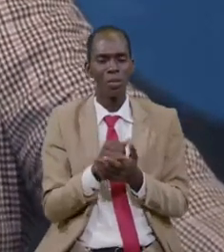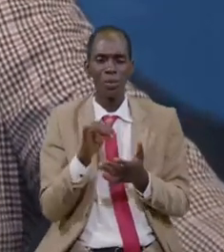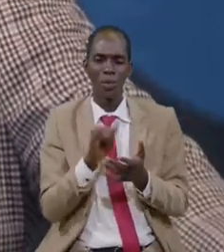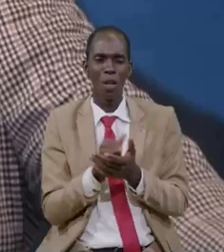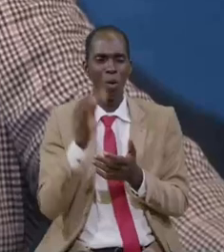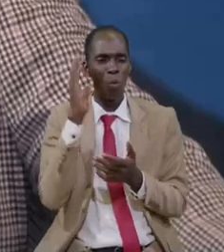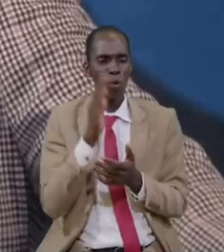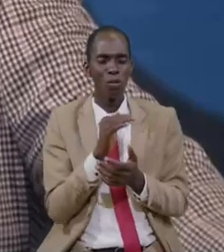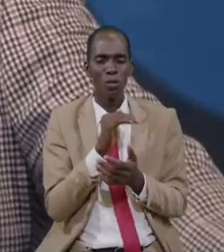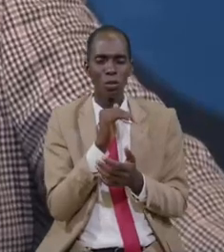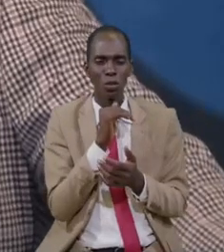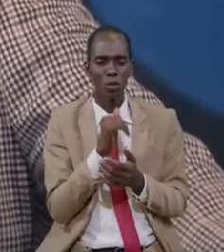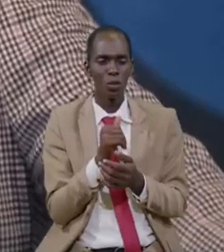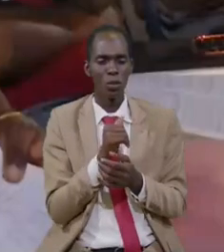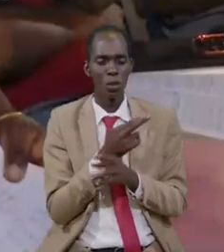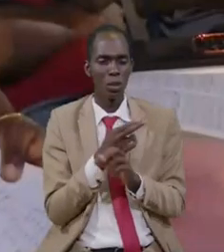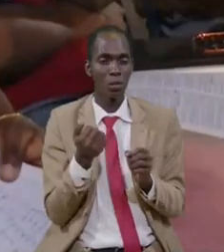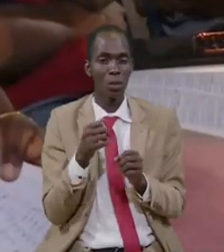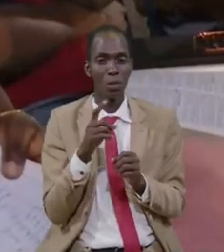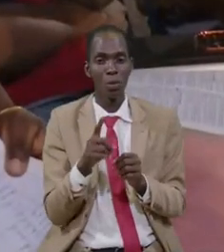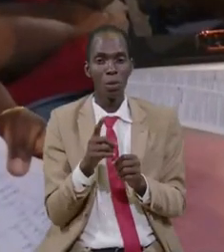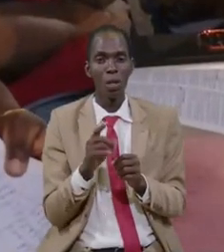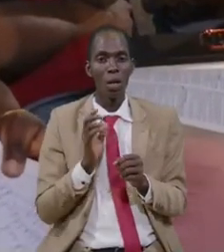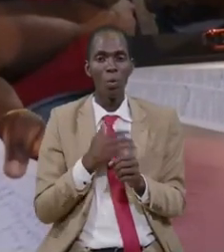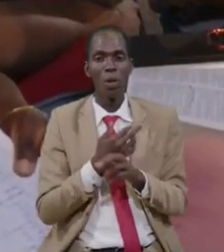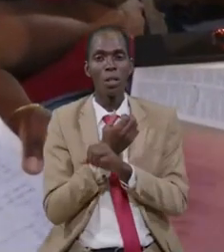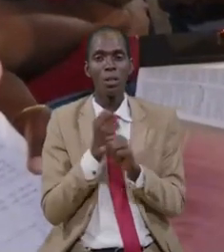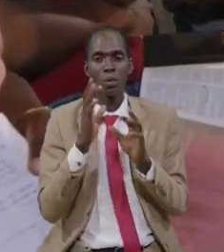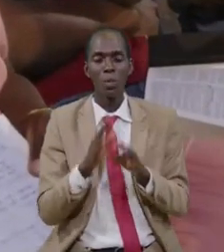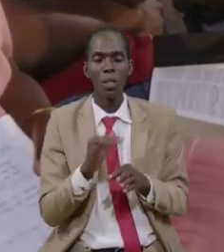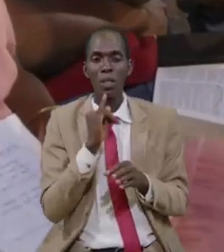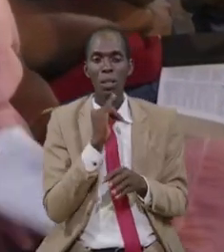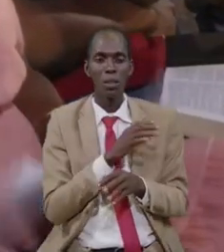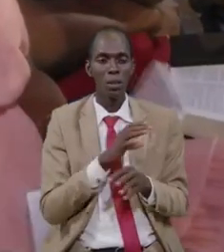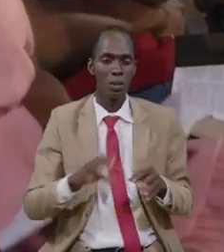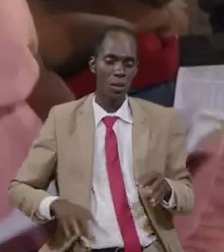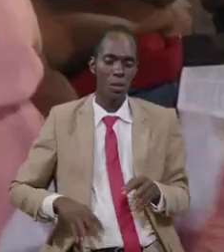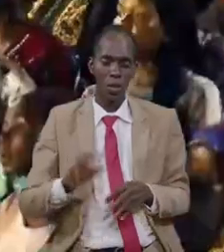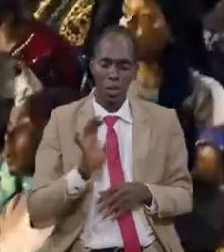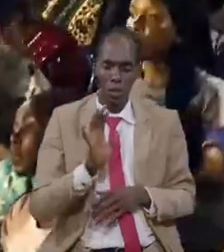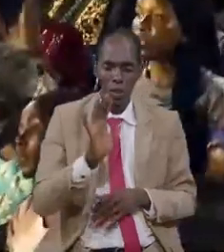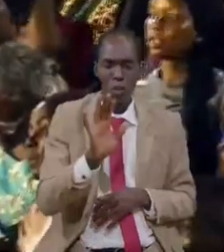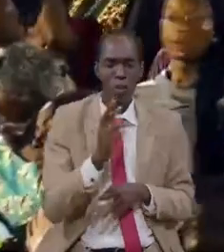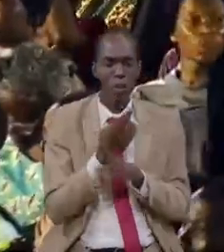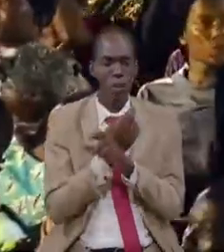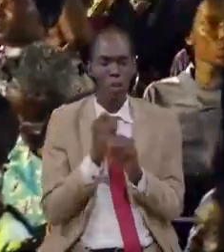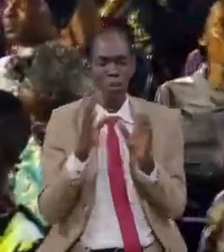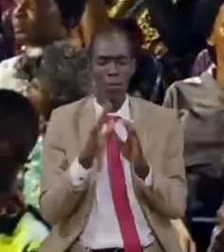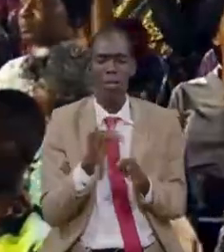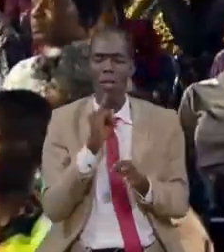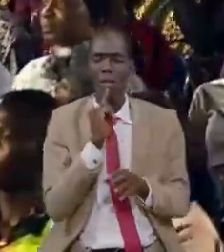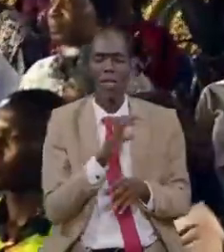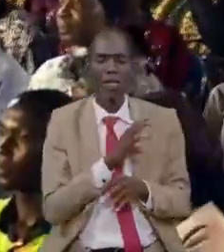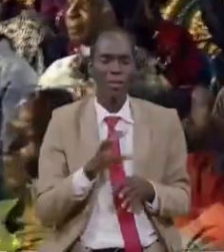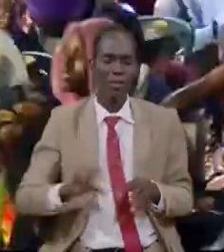quelqu'un. Notre rédempteur est Christ. Ton rédempteur est Christ. Il